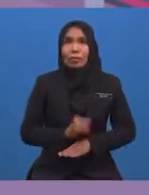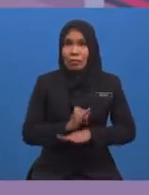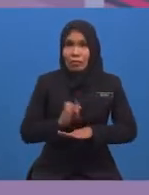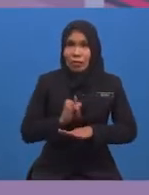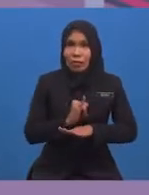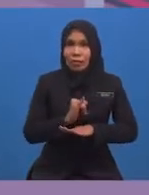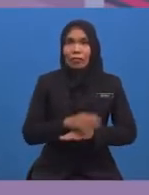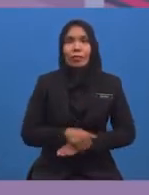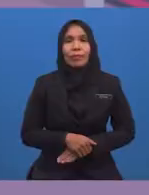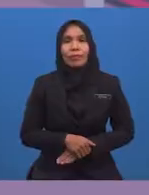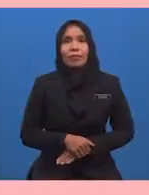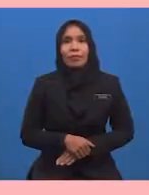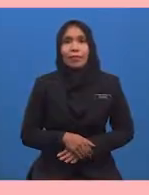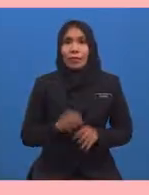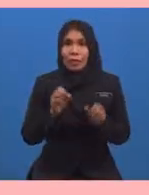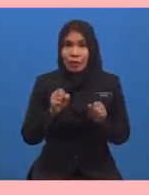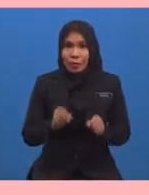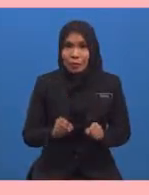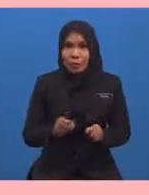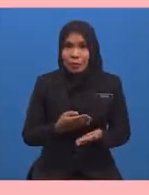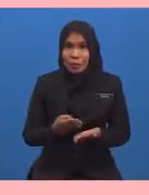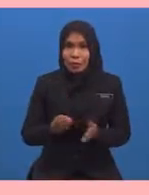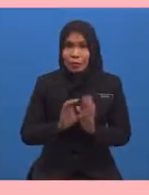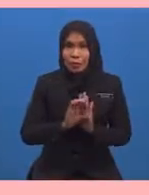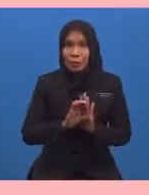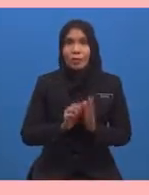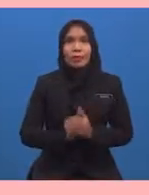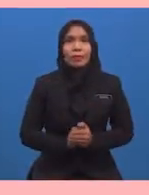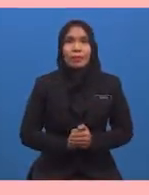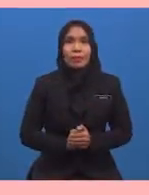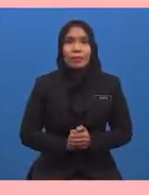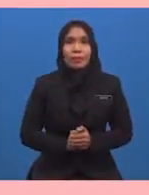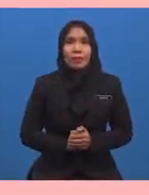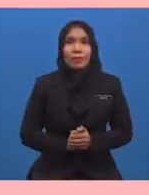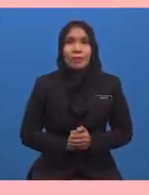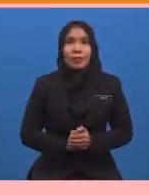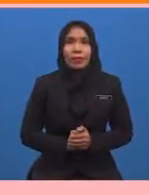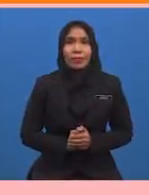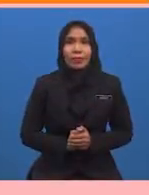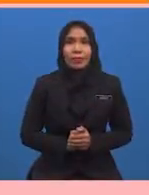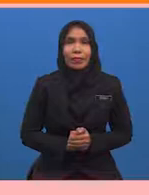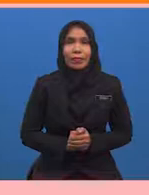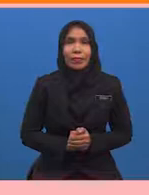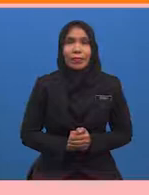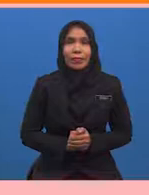Bolehkah murid-murid berikan contoh kawasan perindustrian yang dibina di